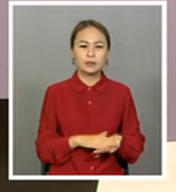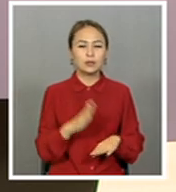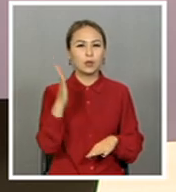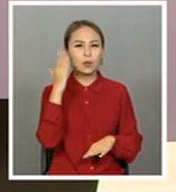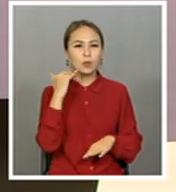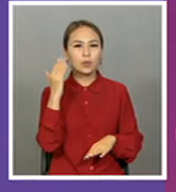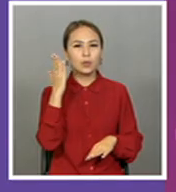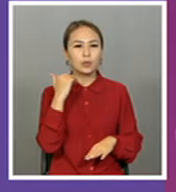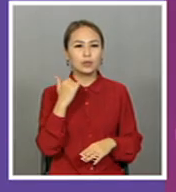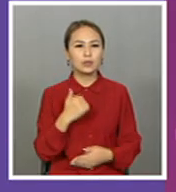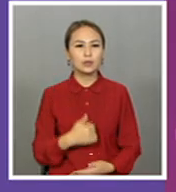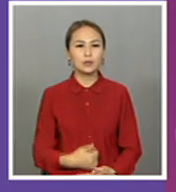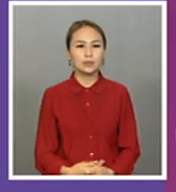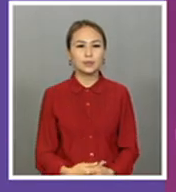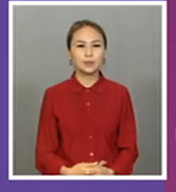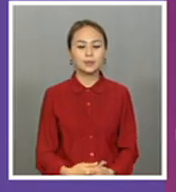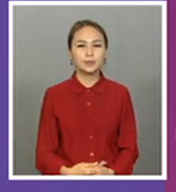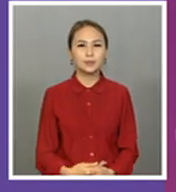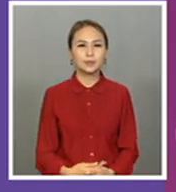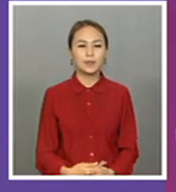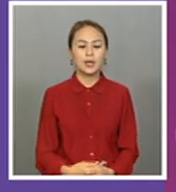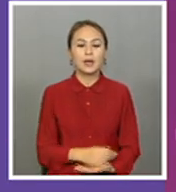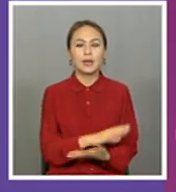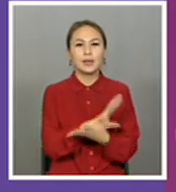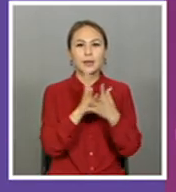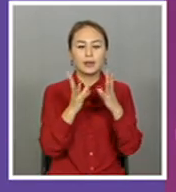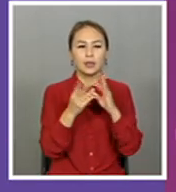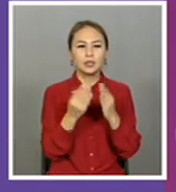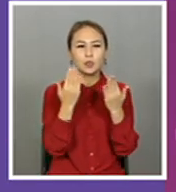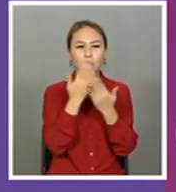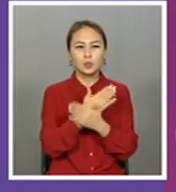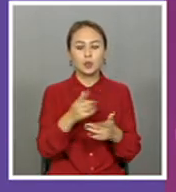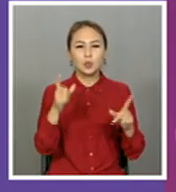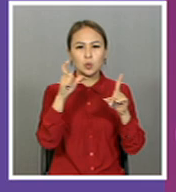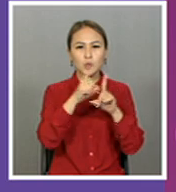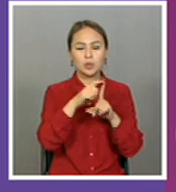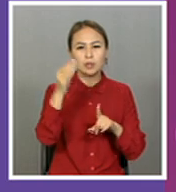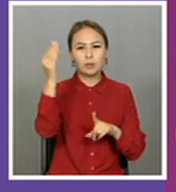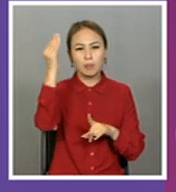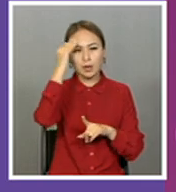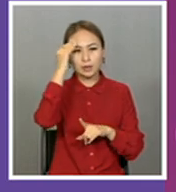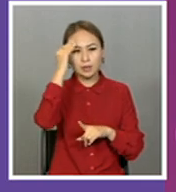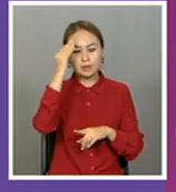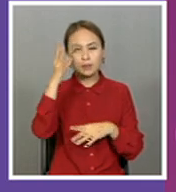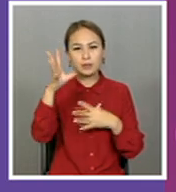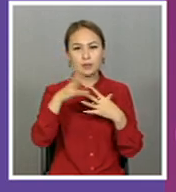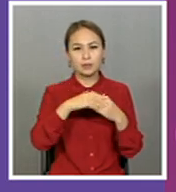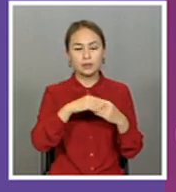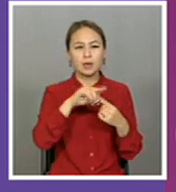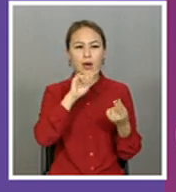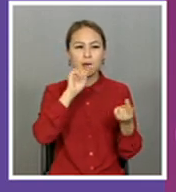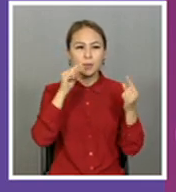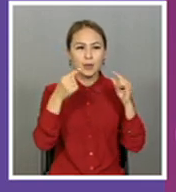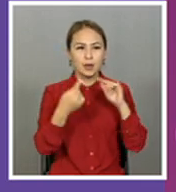Қиын, оңай. Яғни, бұл сөздердің мағынасы қарама қарсы